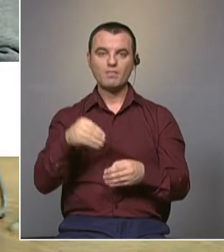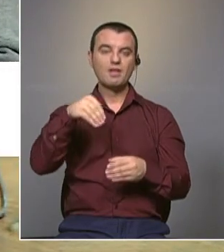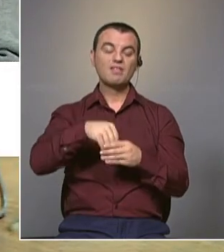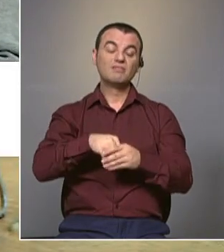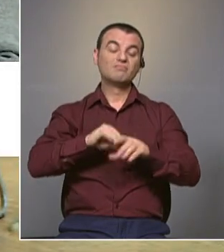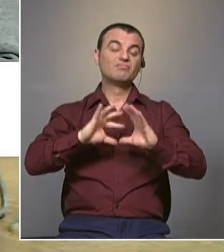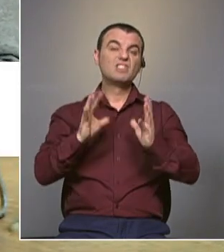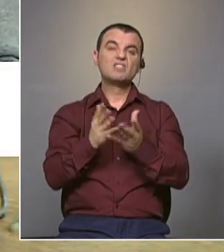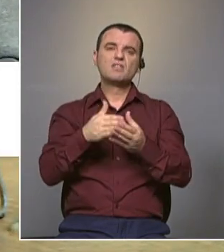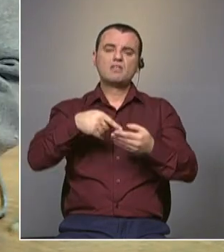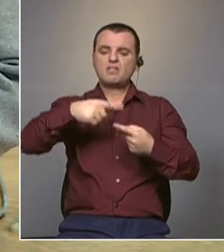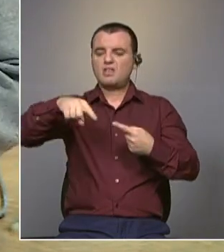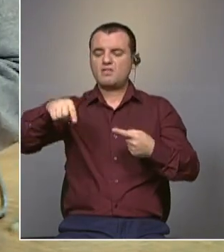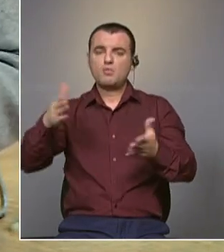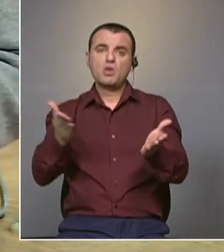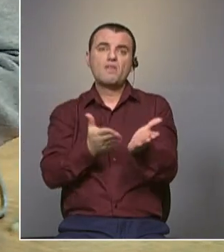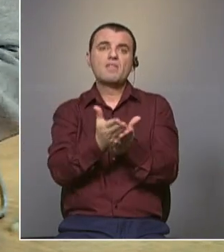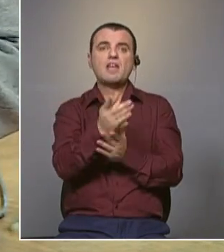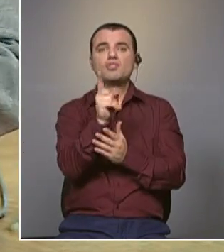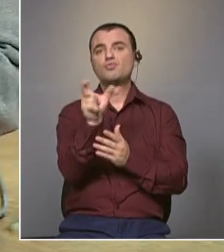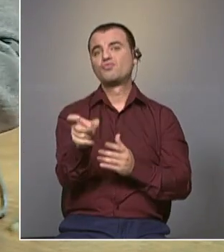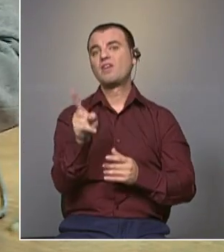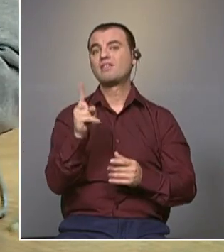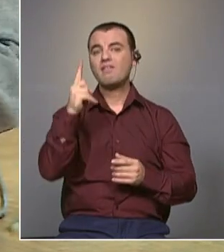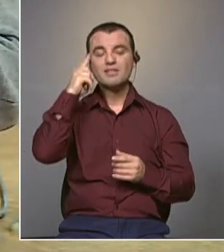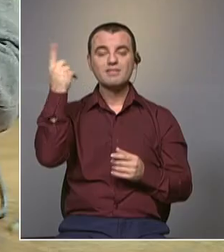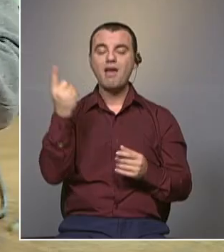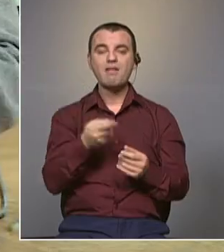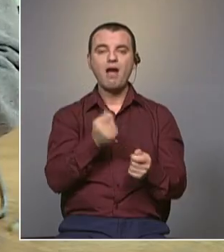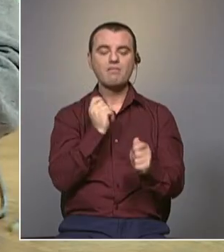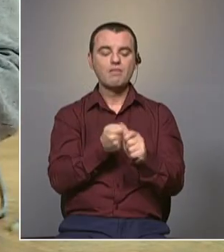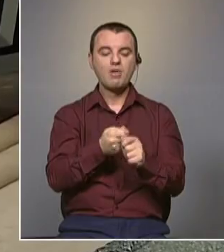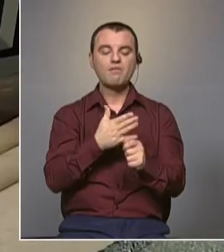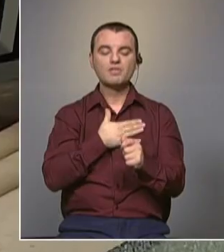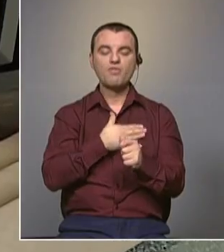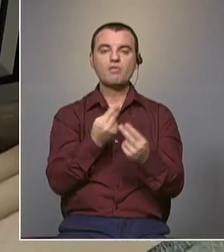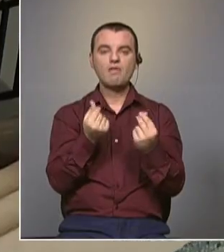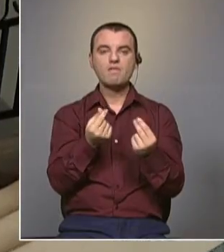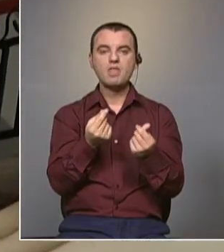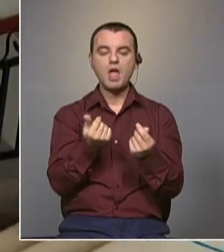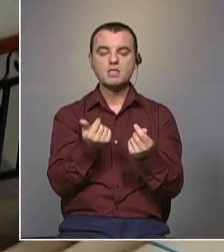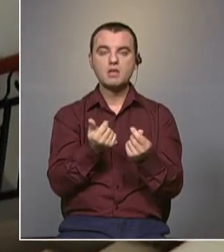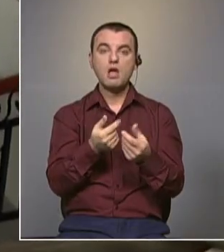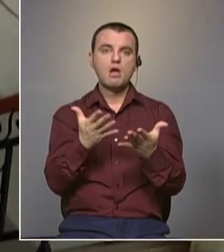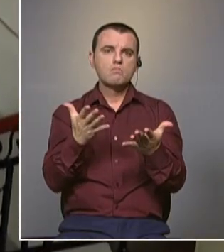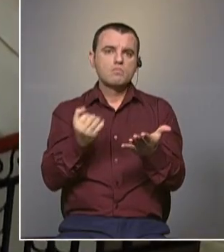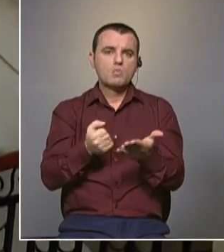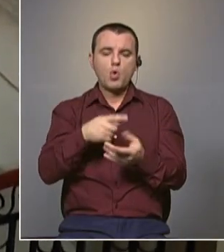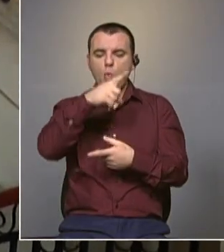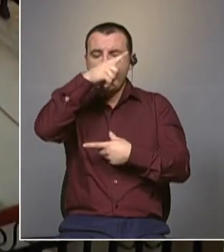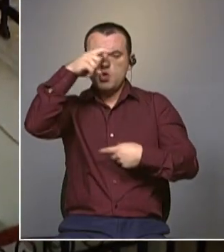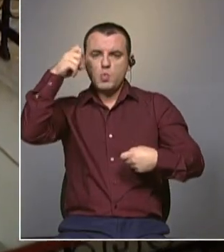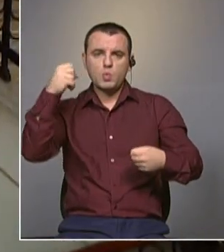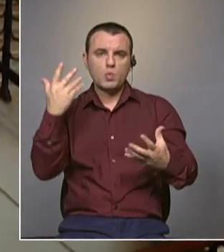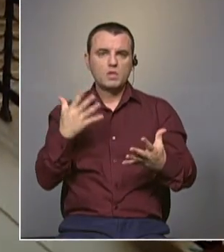начин се развива, че човек трябва да знае как да борави със своите финанси. И много е трудно един артист в